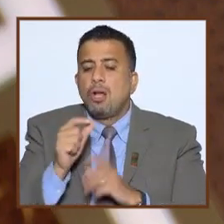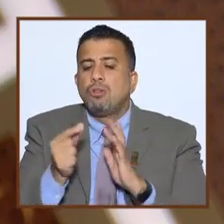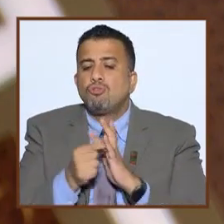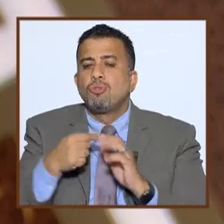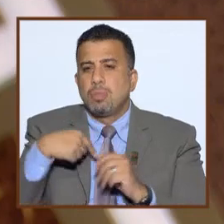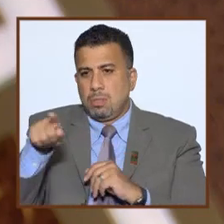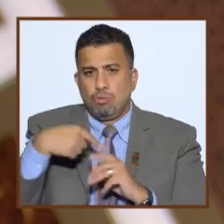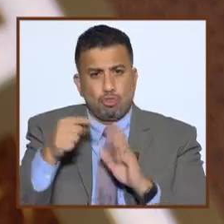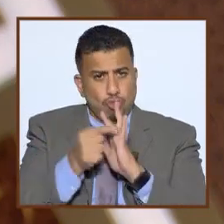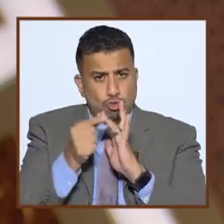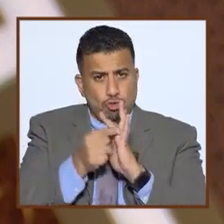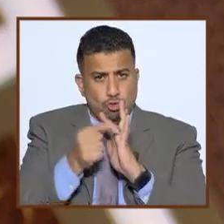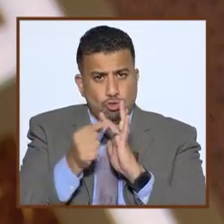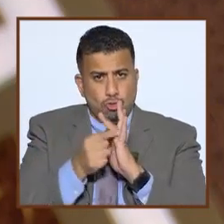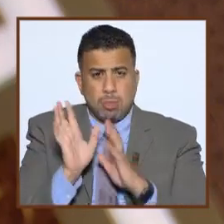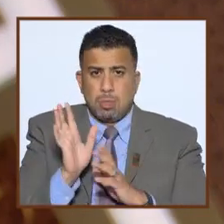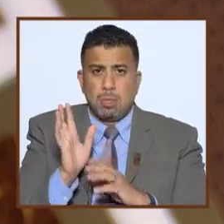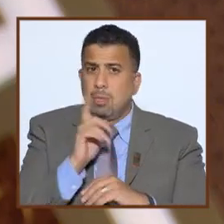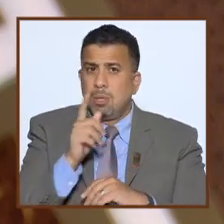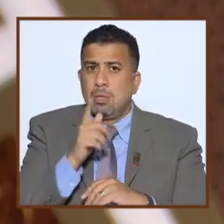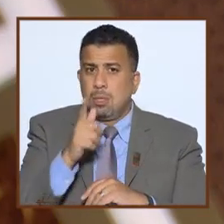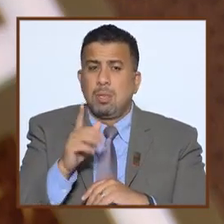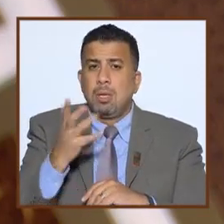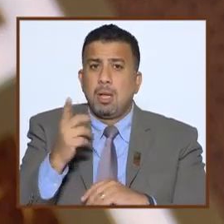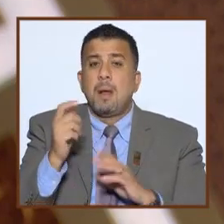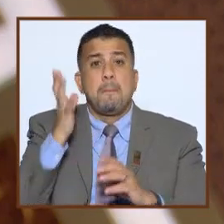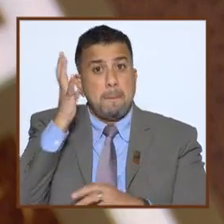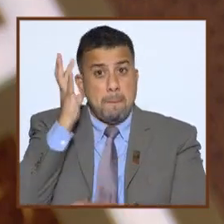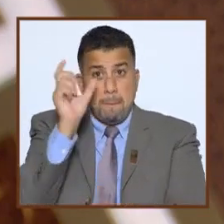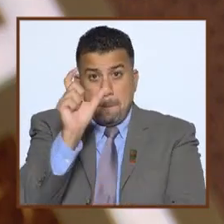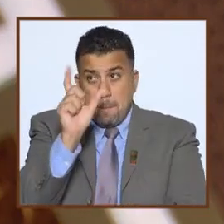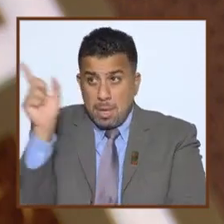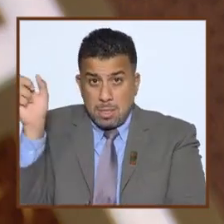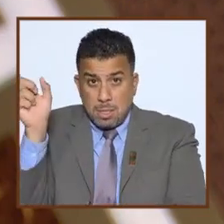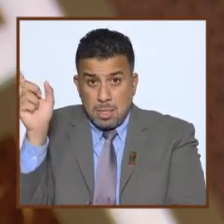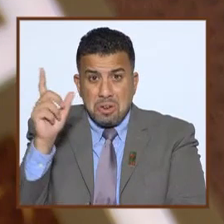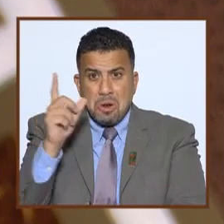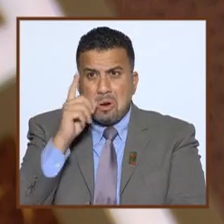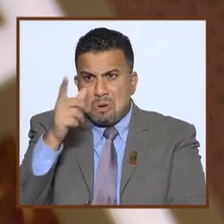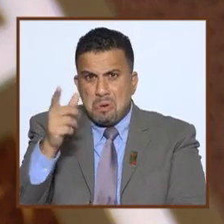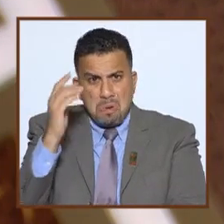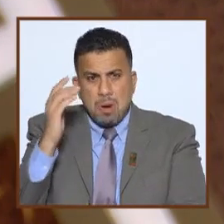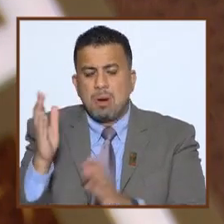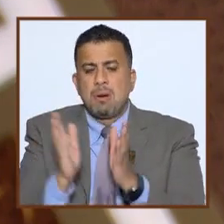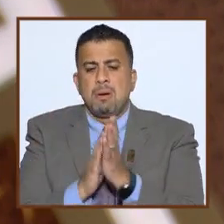زوجك فقط لو كنت في المسجد مع الناس تصفقين او تصفحين لكن مع زوجته تقريبا سبحان الله تنبهين على